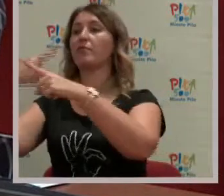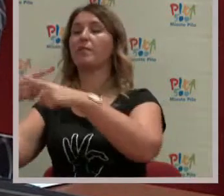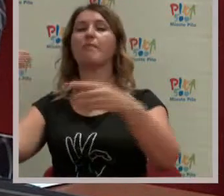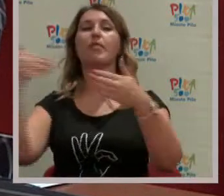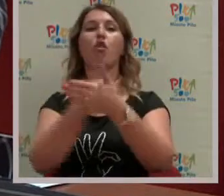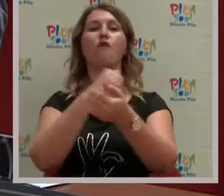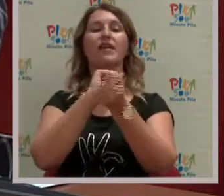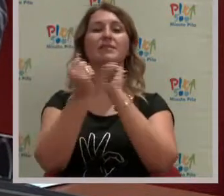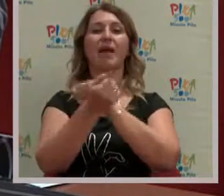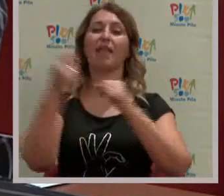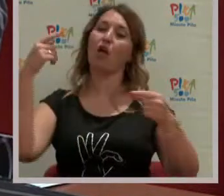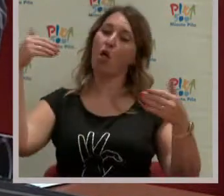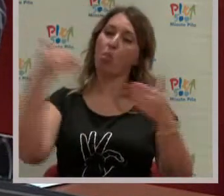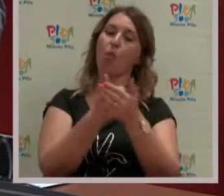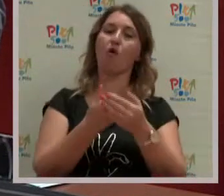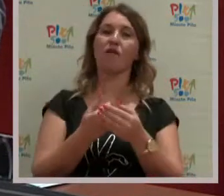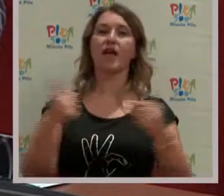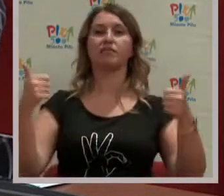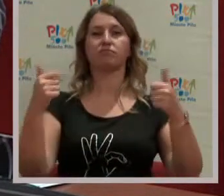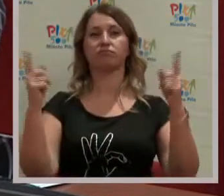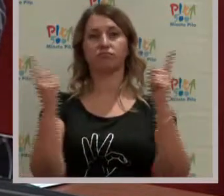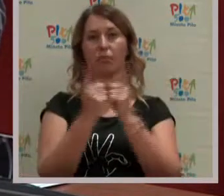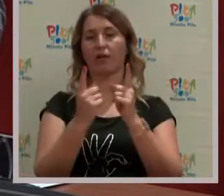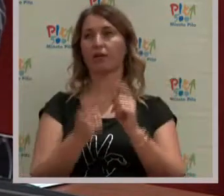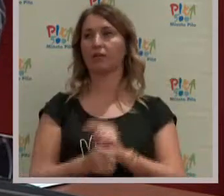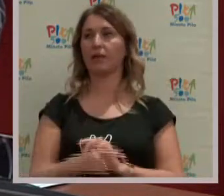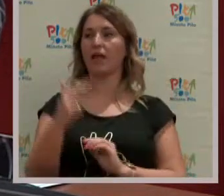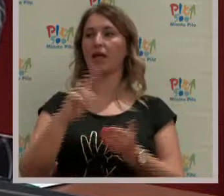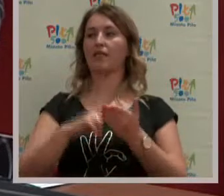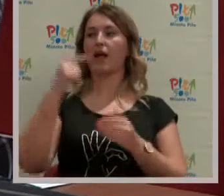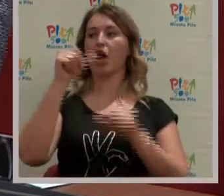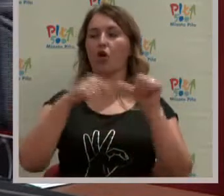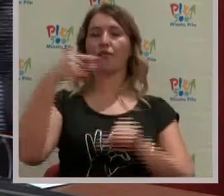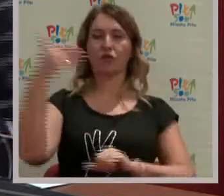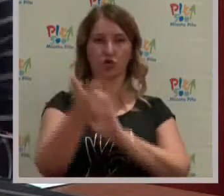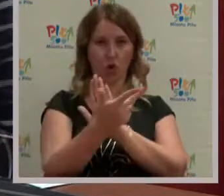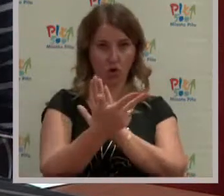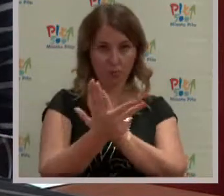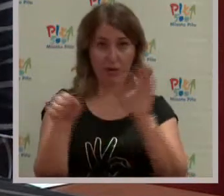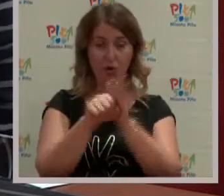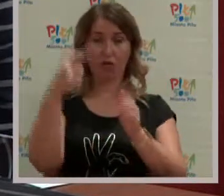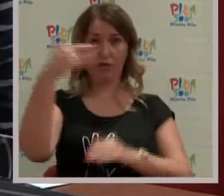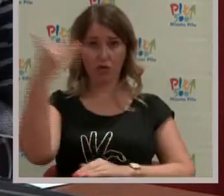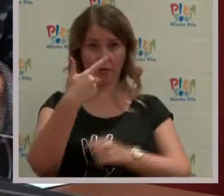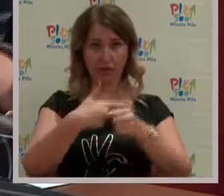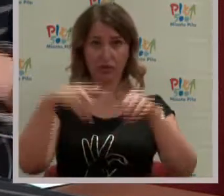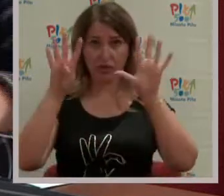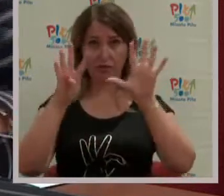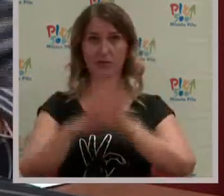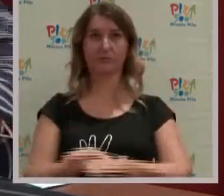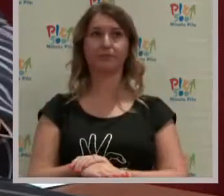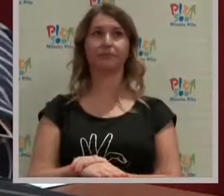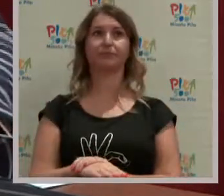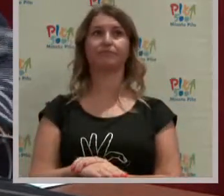dotacyjnych na okres z 2018 do 2022 łącznie proszę Państwa w